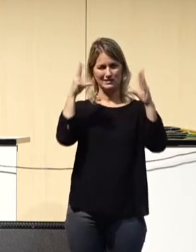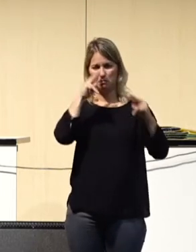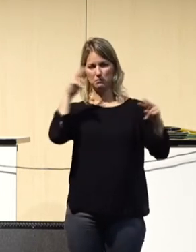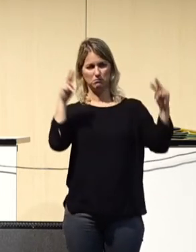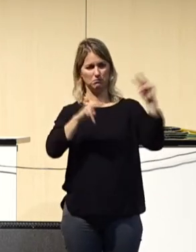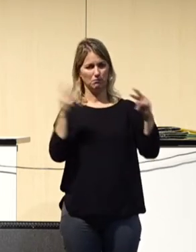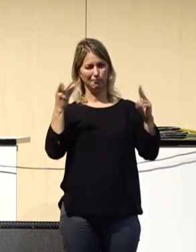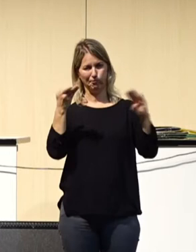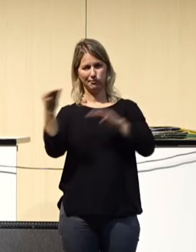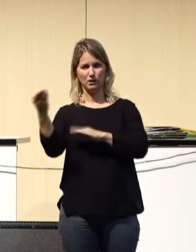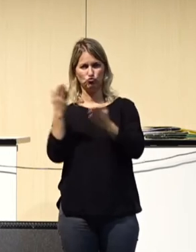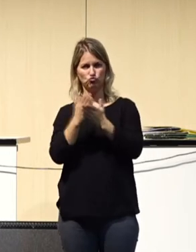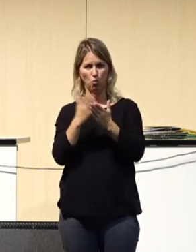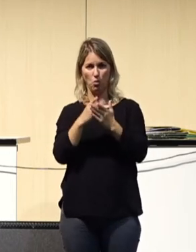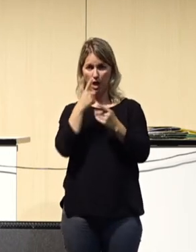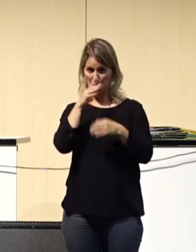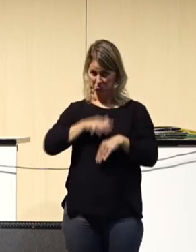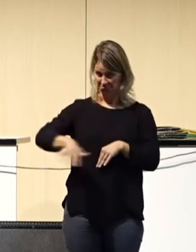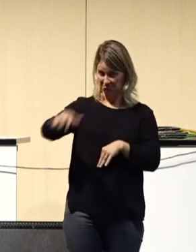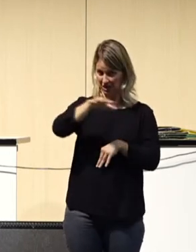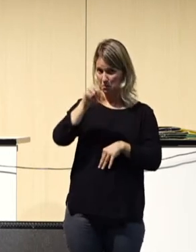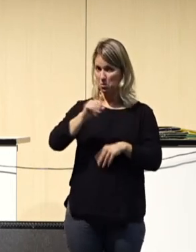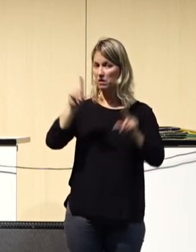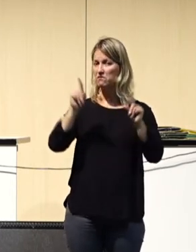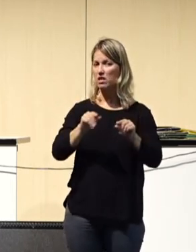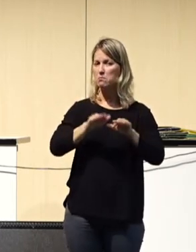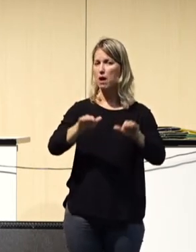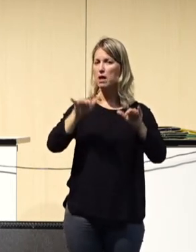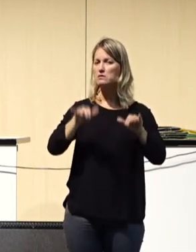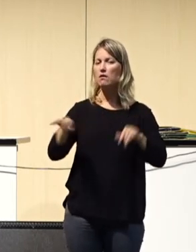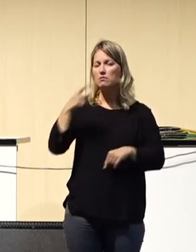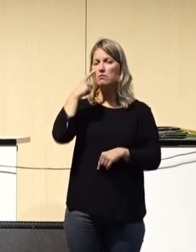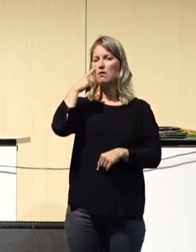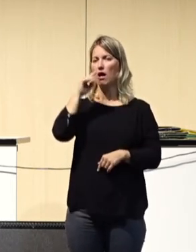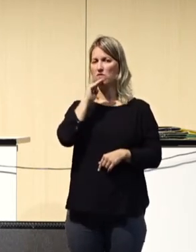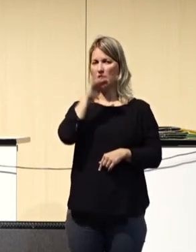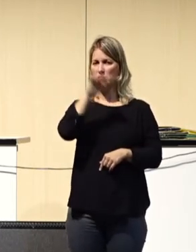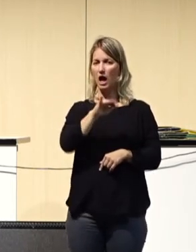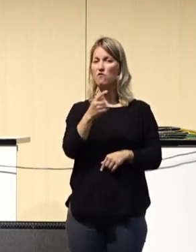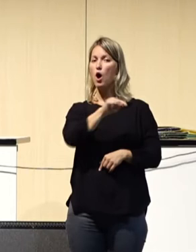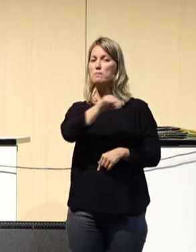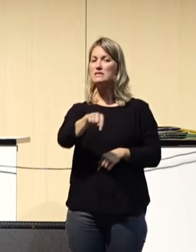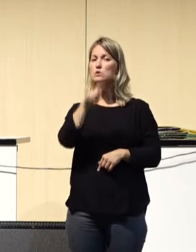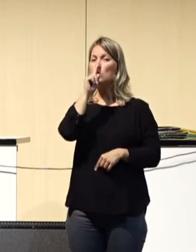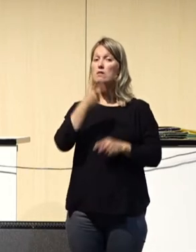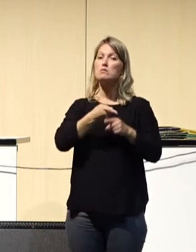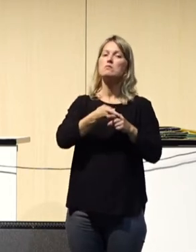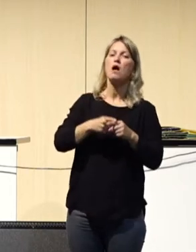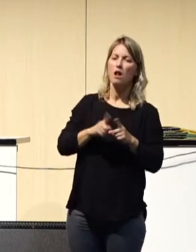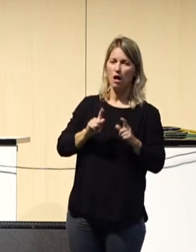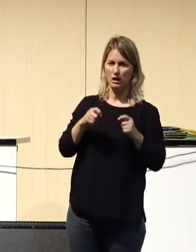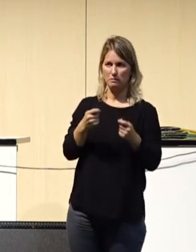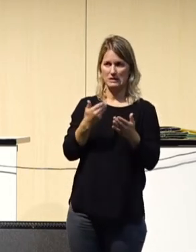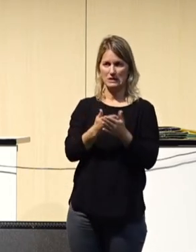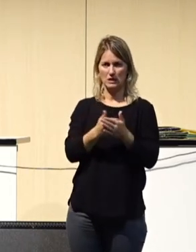der Gegend nicht so viele Parkplätze zur Verfügung stehen, wie man denkt, weil es ist ja nur ein Teilergebnis, was uns jetzt natürlich aber brennend